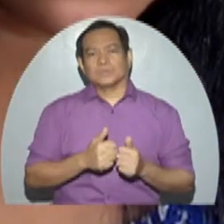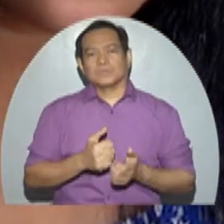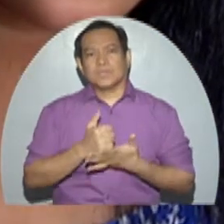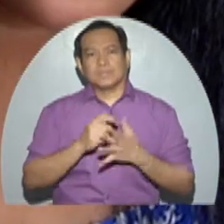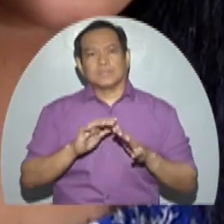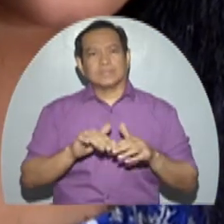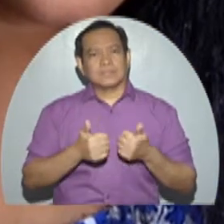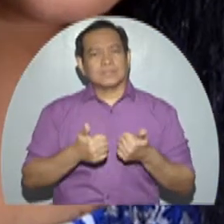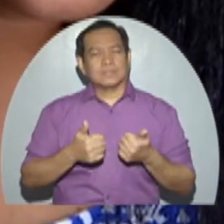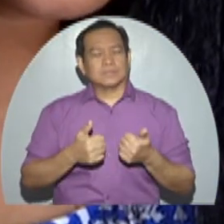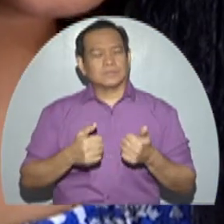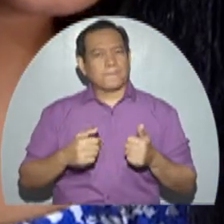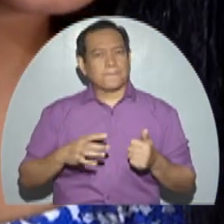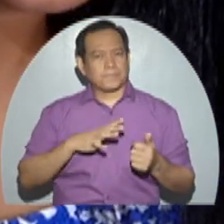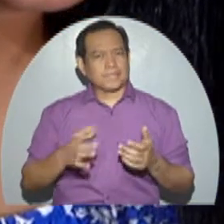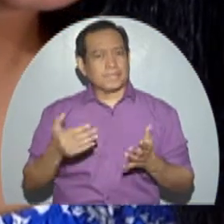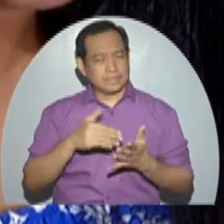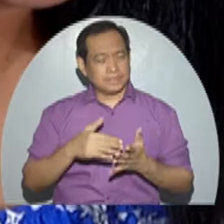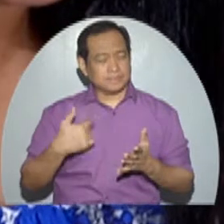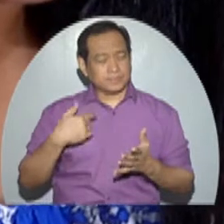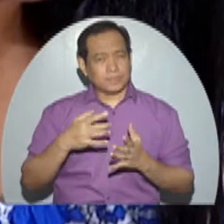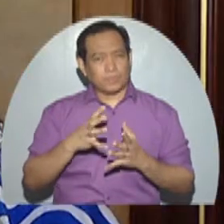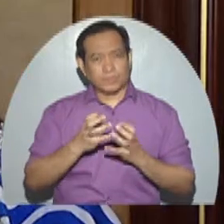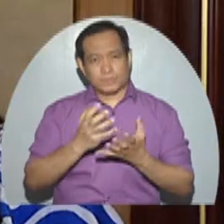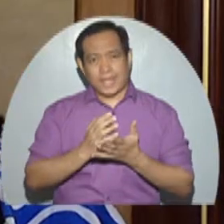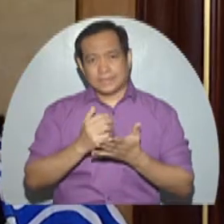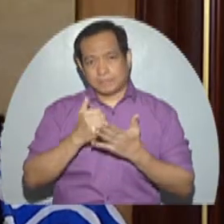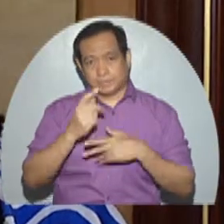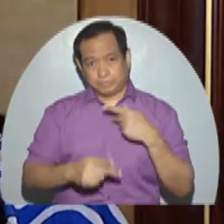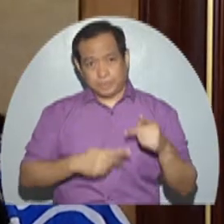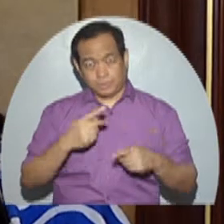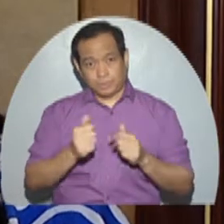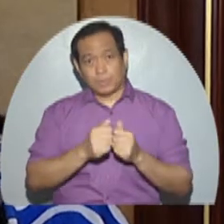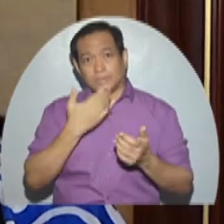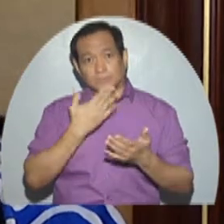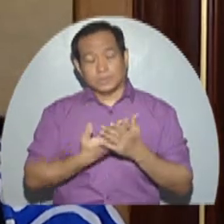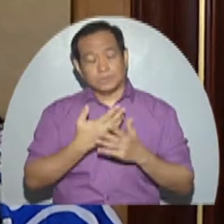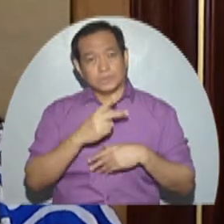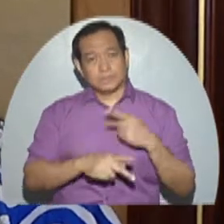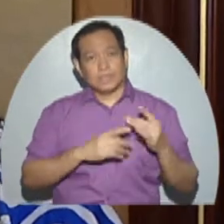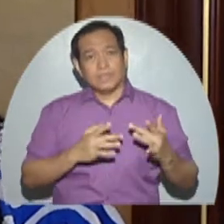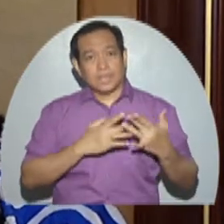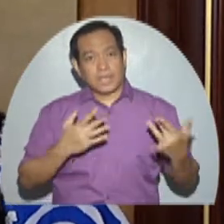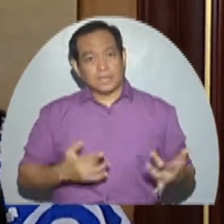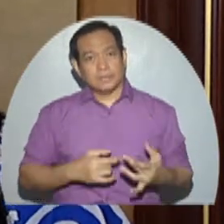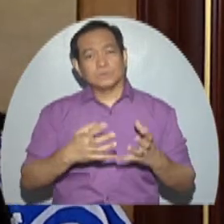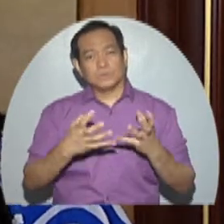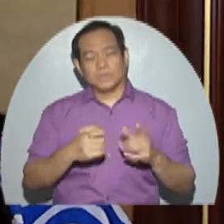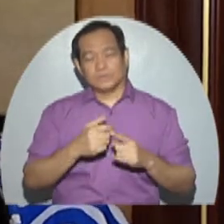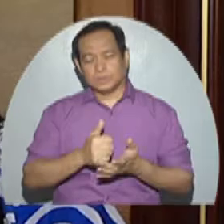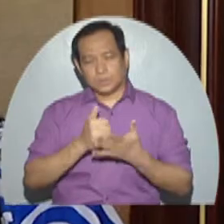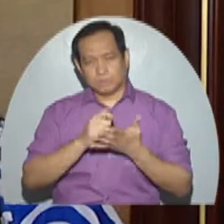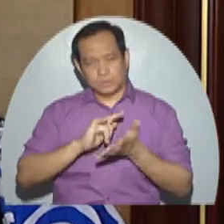makabangong muli. Gusto ko pong humingi ng tulong sa mga taong may mabuting kalooban po na